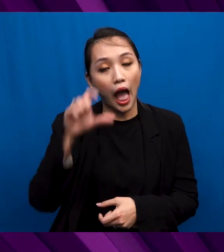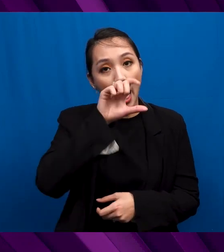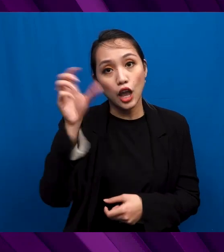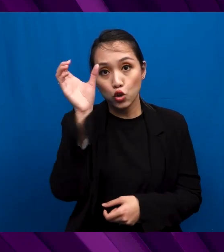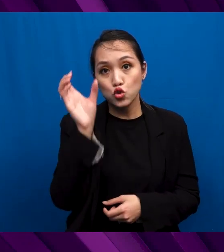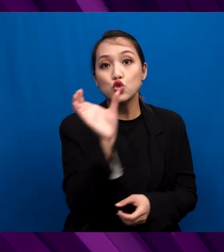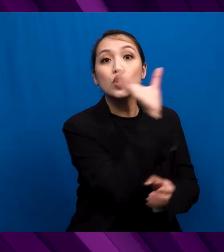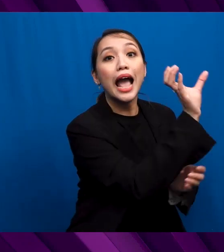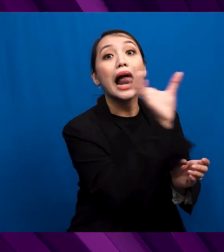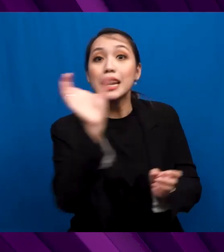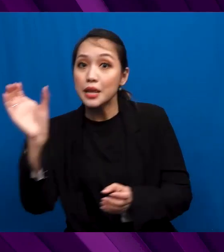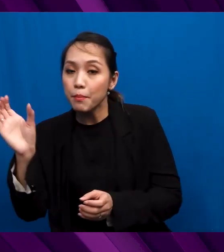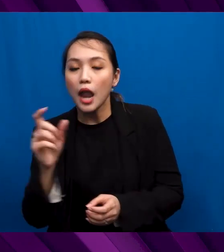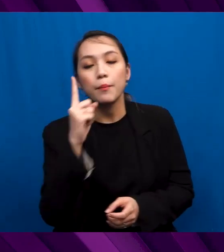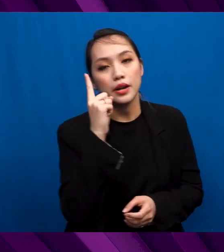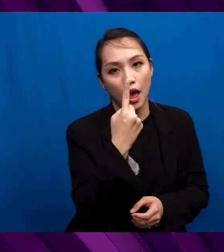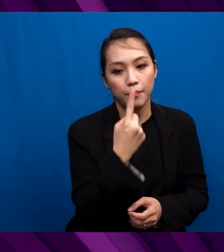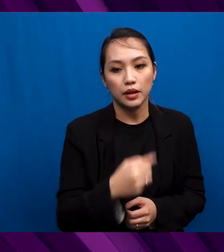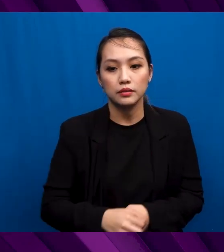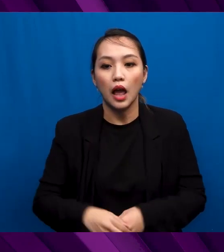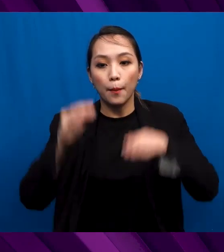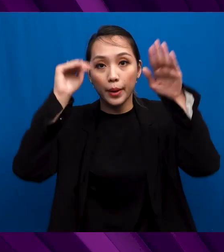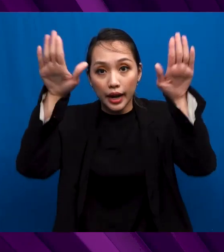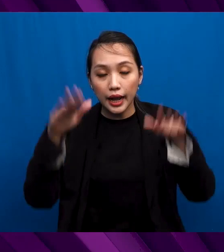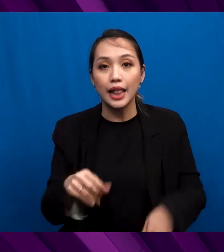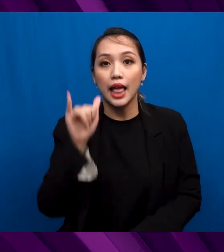pertama. Berkat Yehuda ini